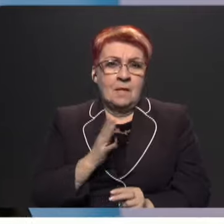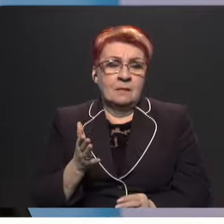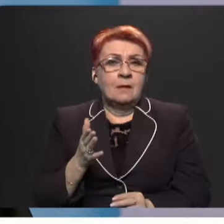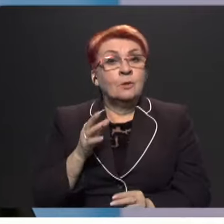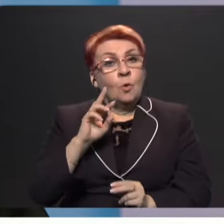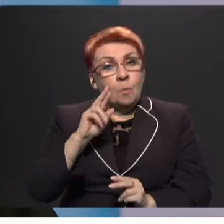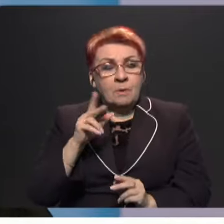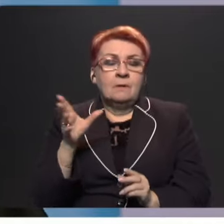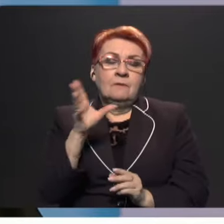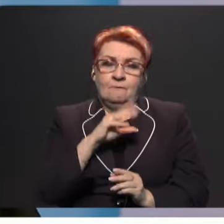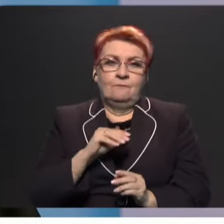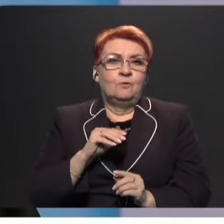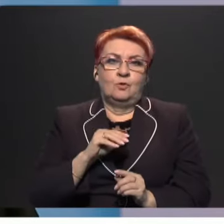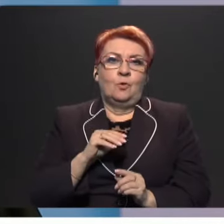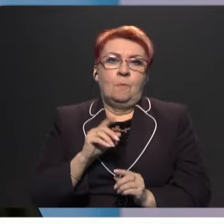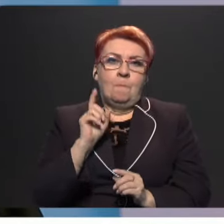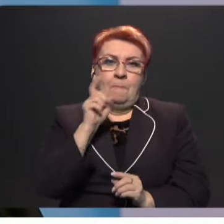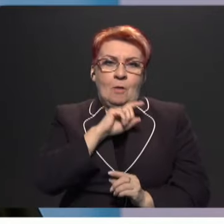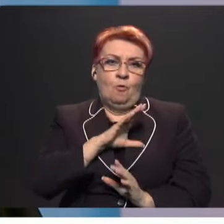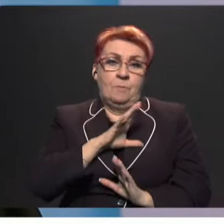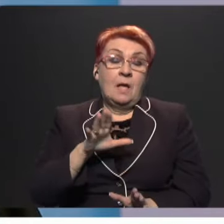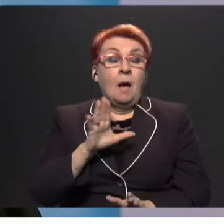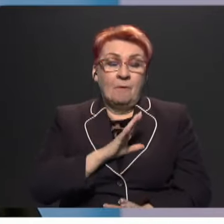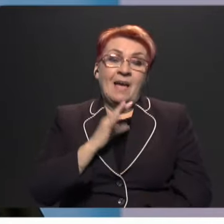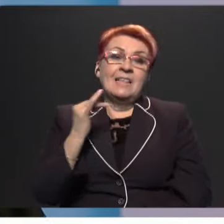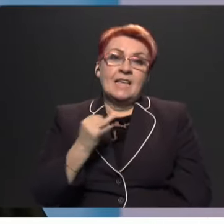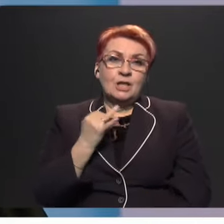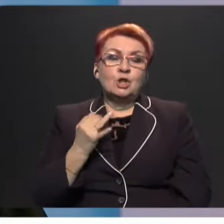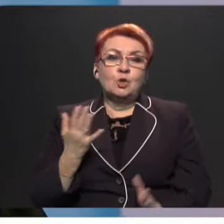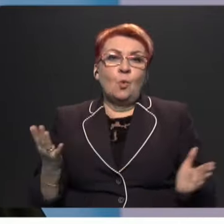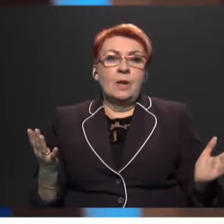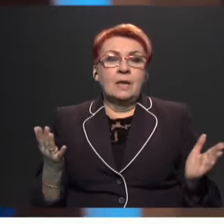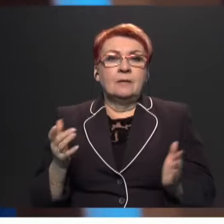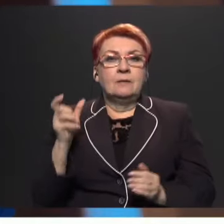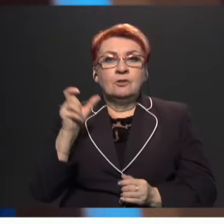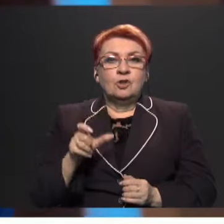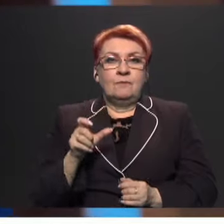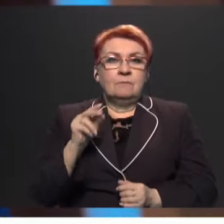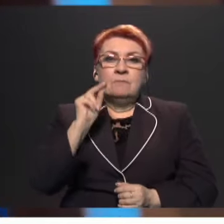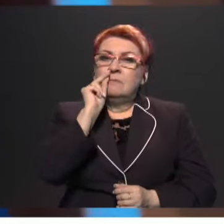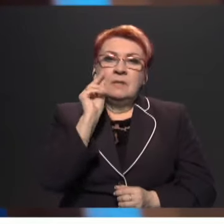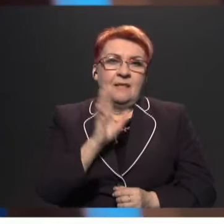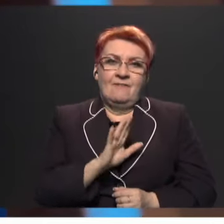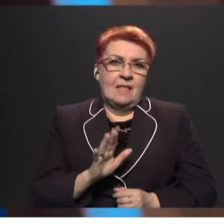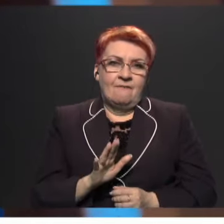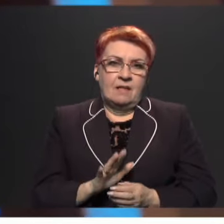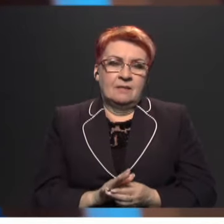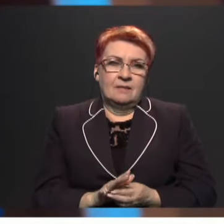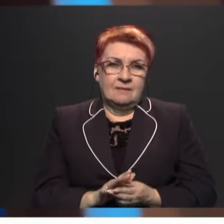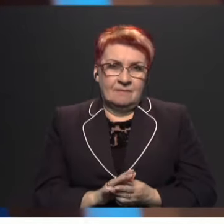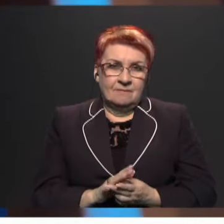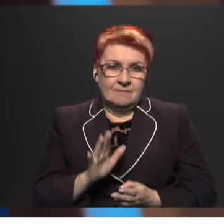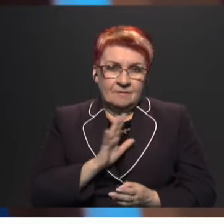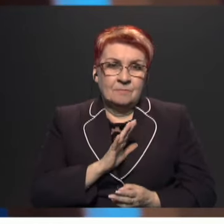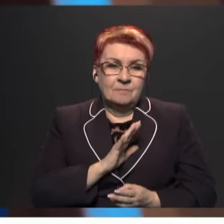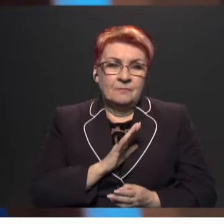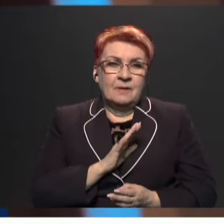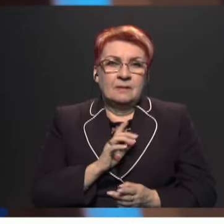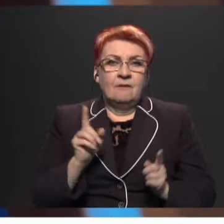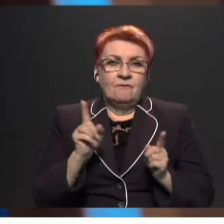тебя стороной. Но бывают такие истории, когда человек ни в чем не виноват. Особенно вот в